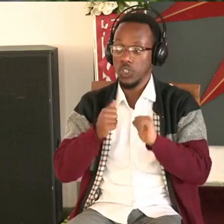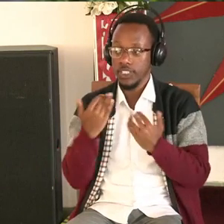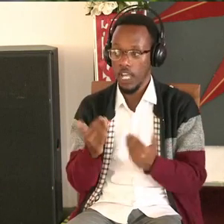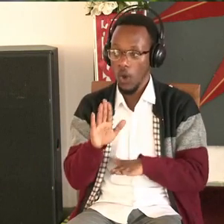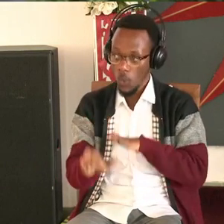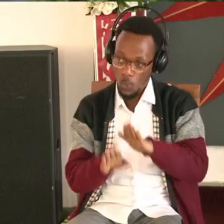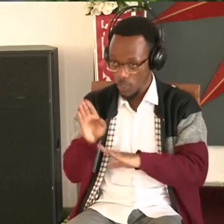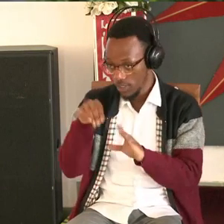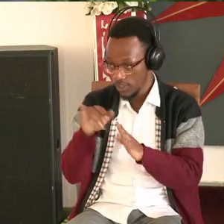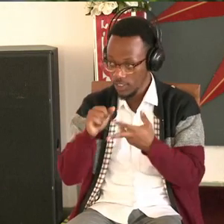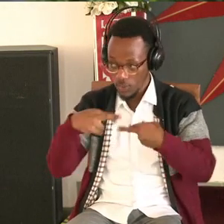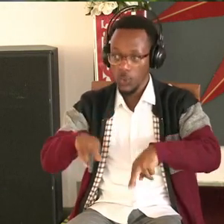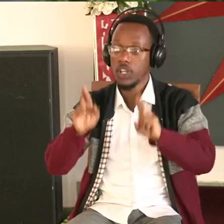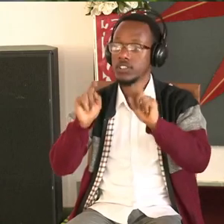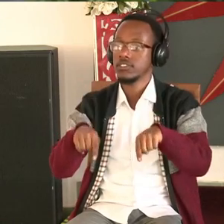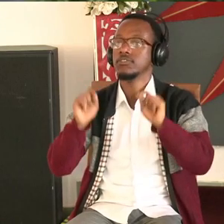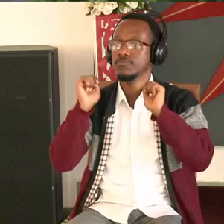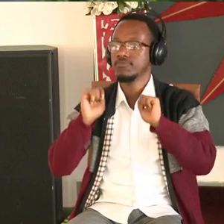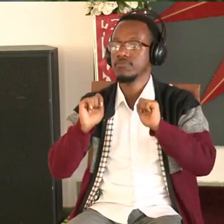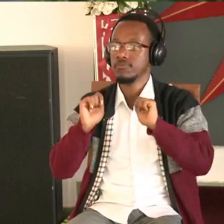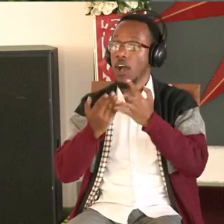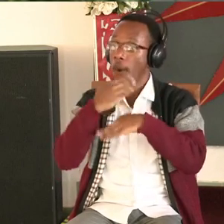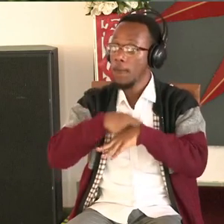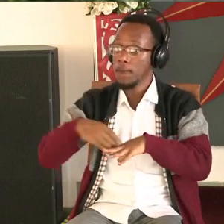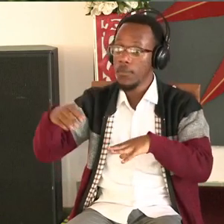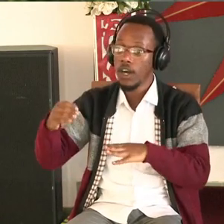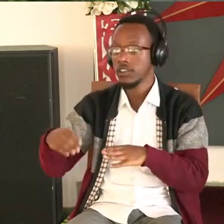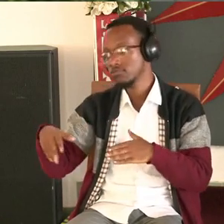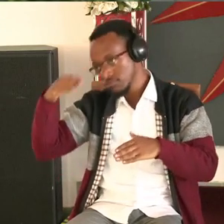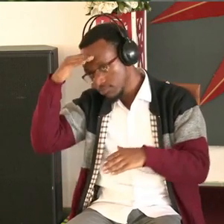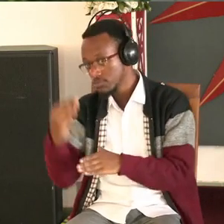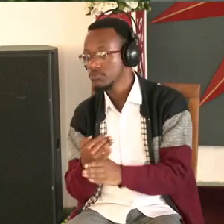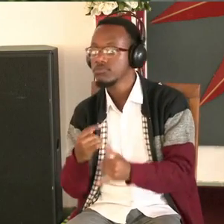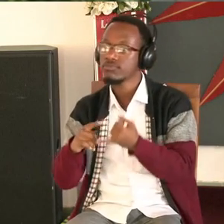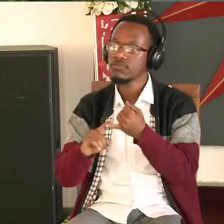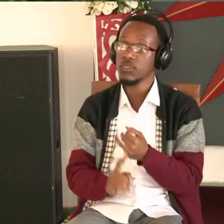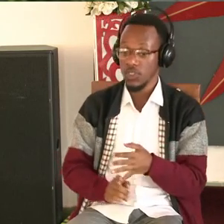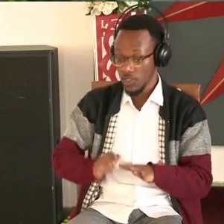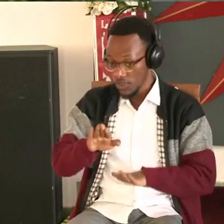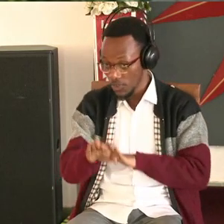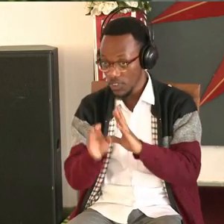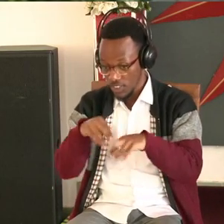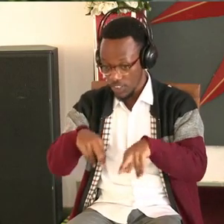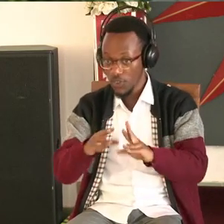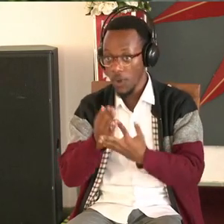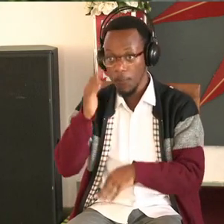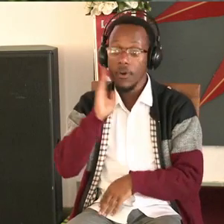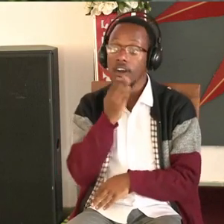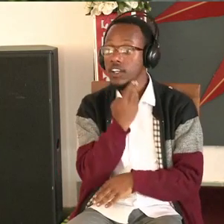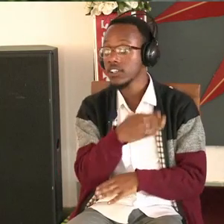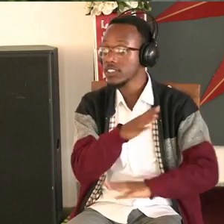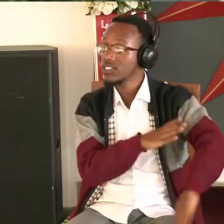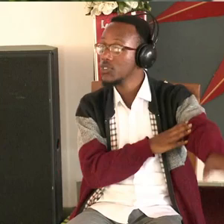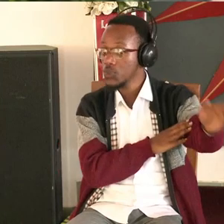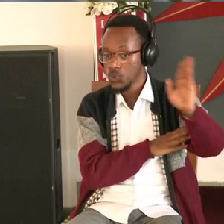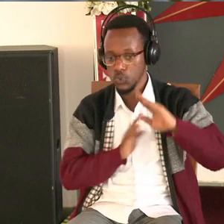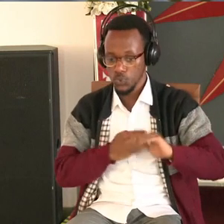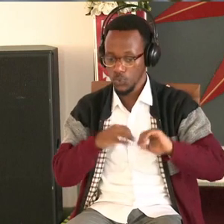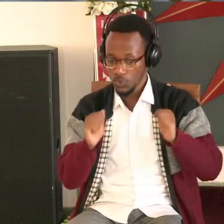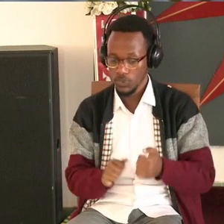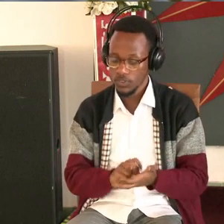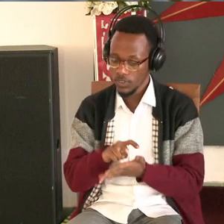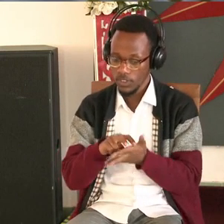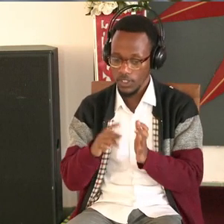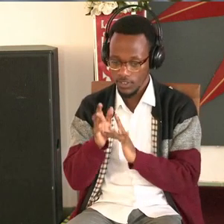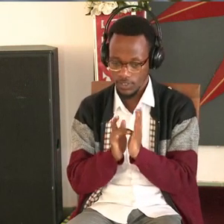Dushobora kuyigendamo iyo nzira binyuriye mu kwizera tukayigenderamo kandi no kubw'ubuntu bwe. Noneho turasoma